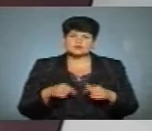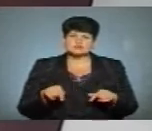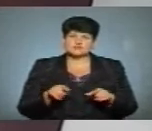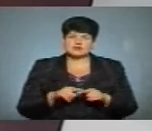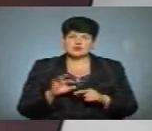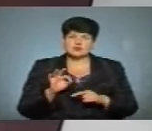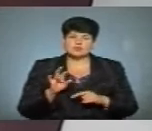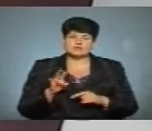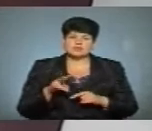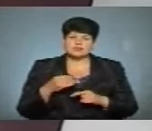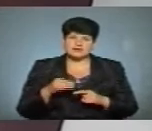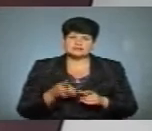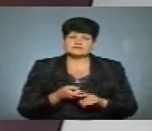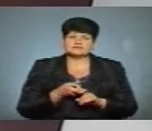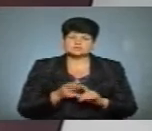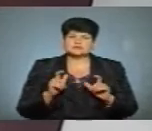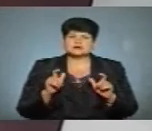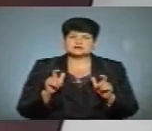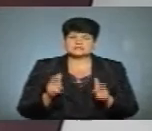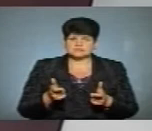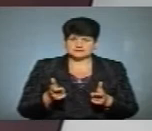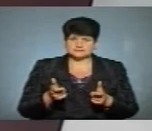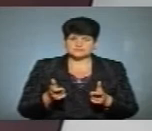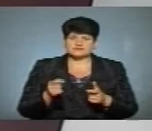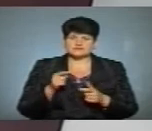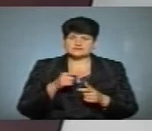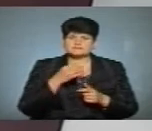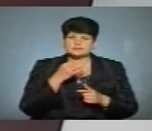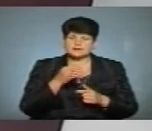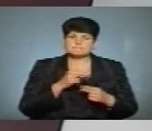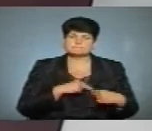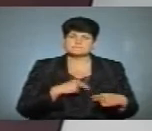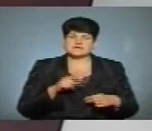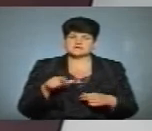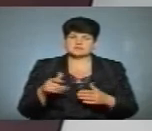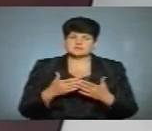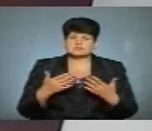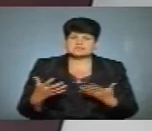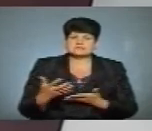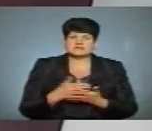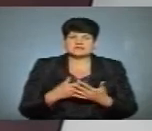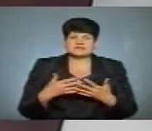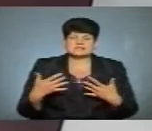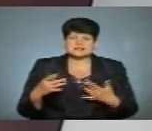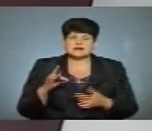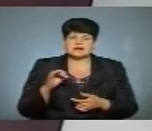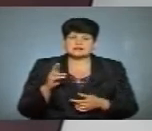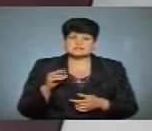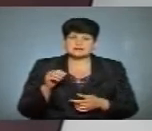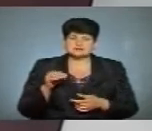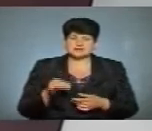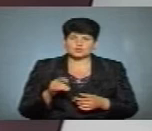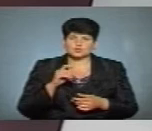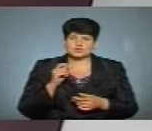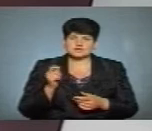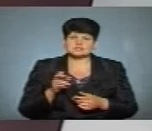онлайн через карантин, розповів директор музею Андрій Левчук. За його словами, працівники музею збирають різні рецепти українського борщу. Цей,